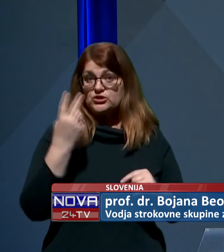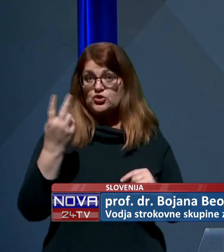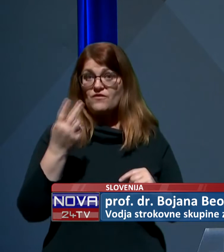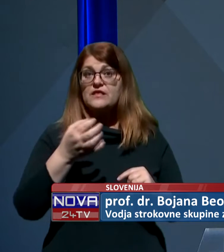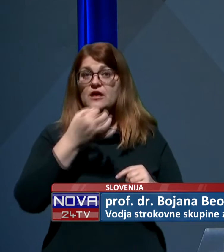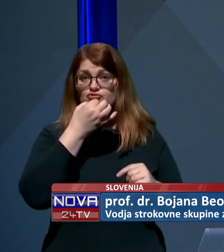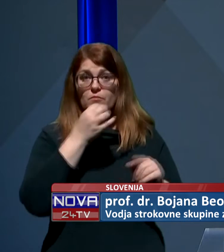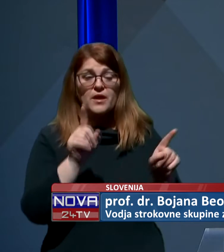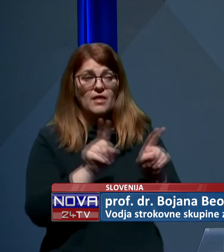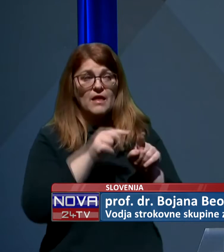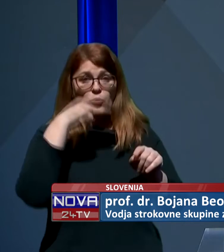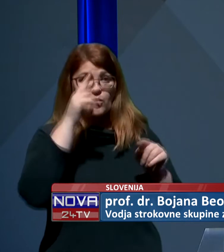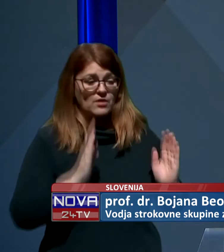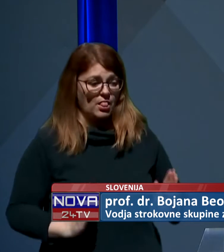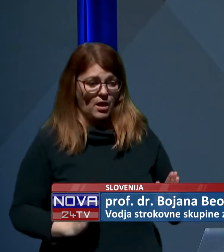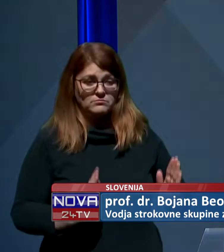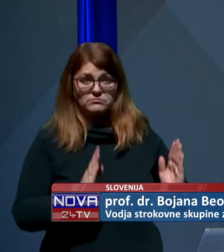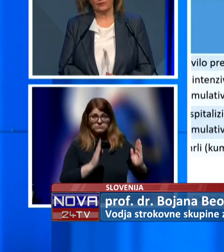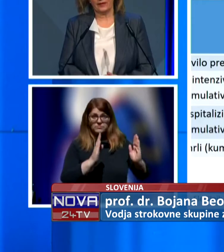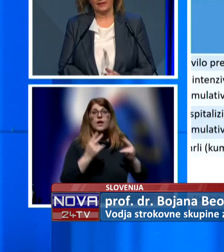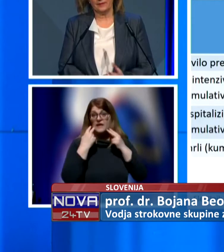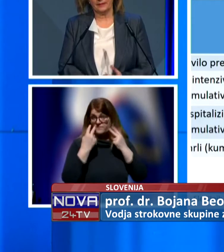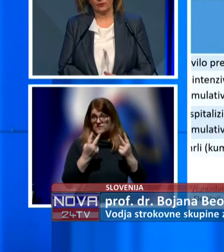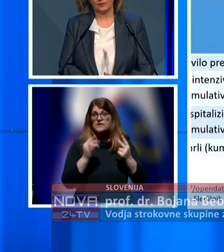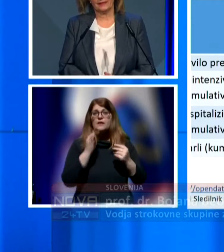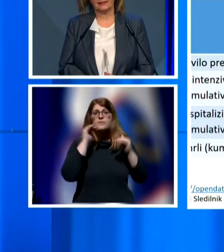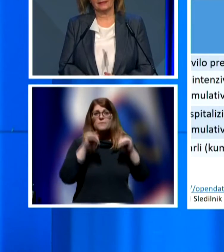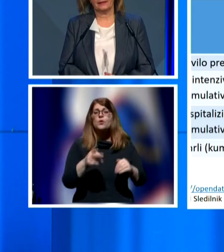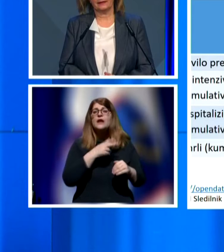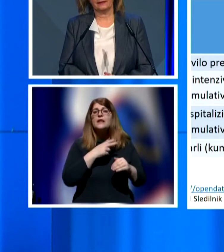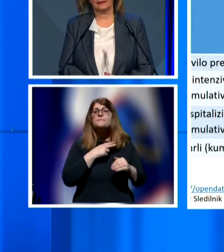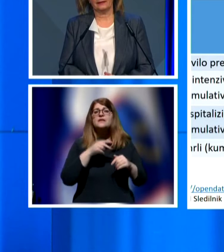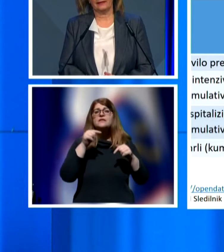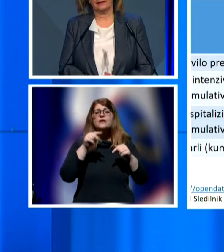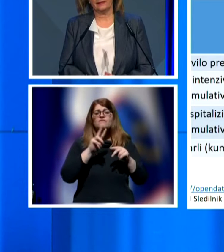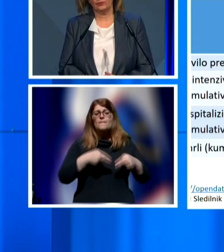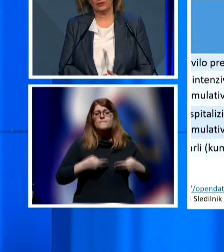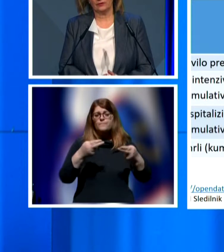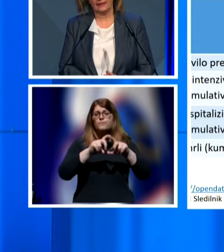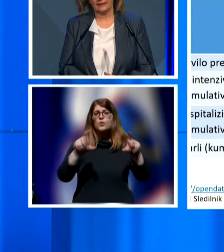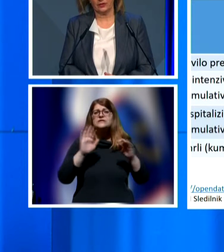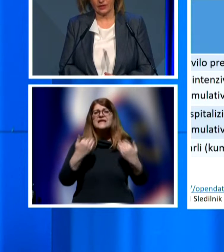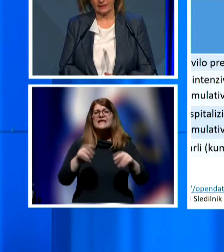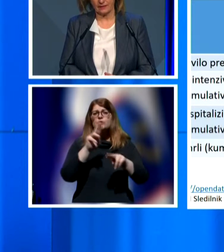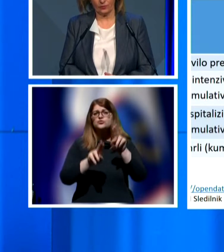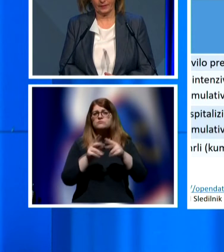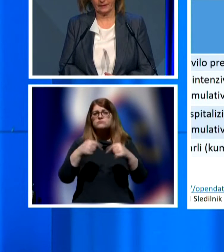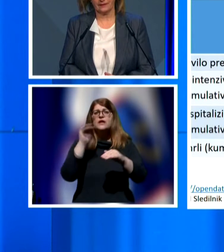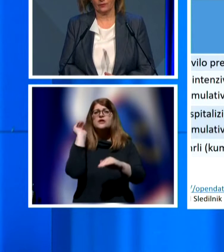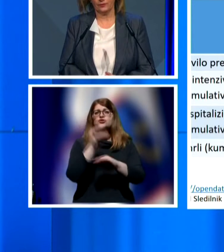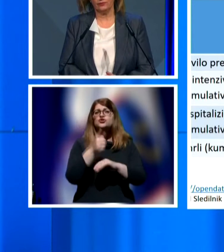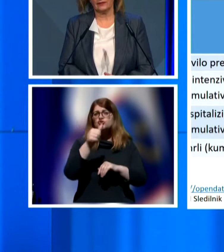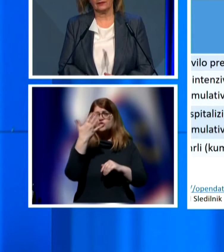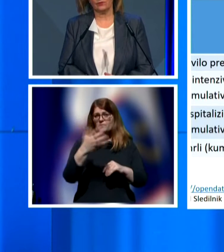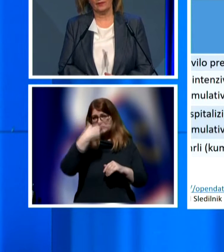šlo tako kot v Lombardiji, vidite, da bi morali imeti hospitaliziranih na intenzivnih oddelkih čez